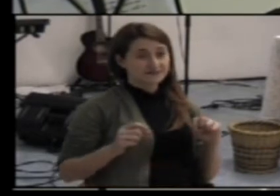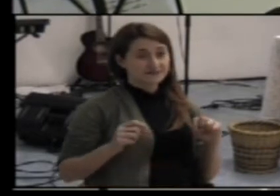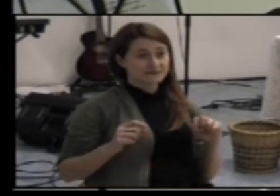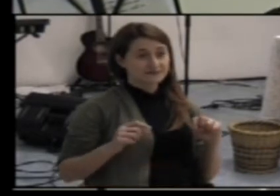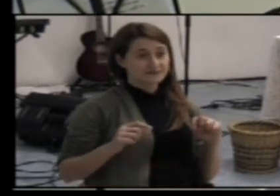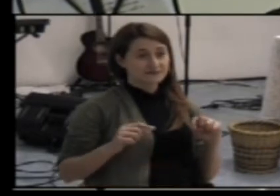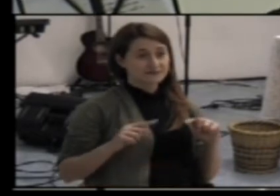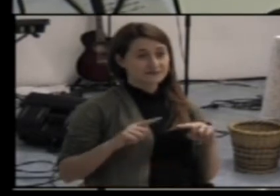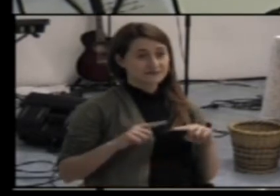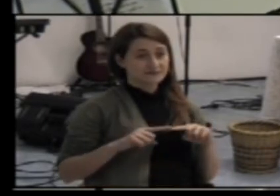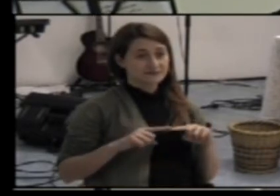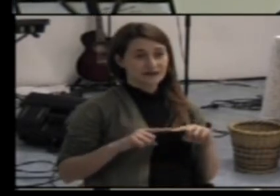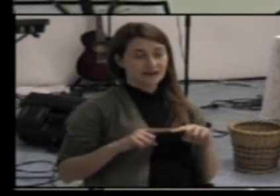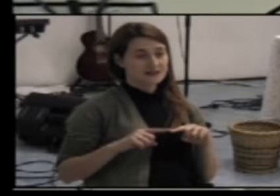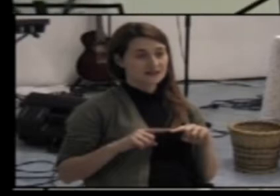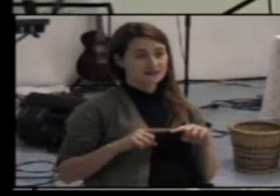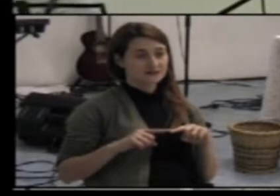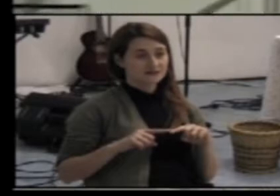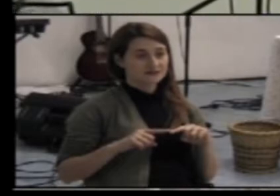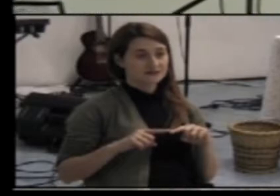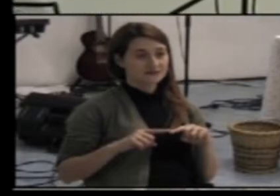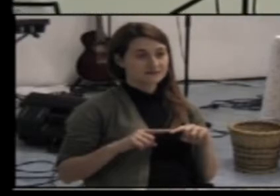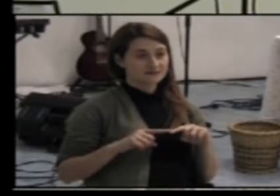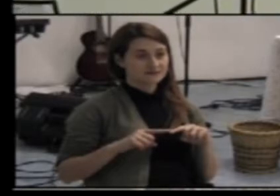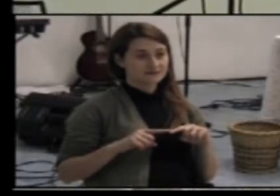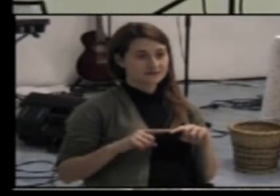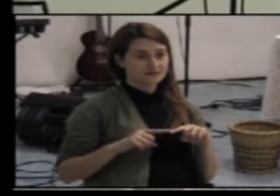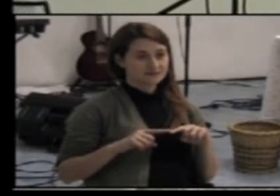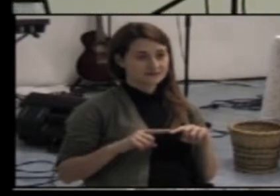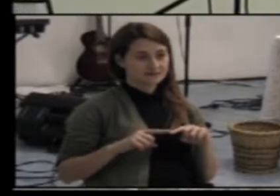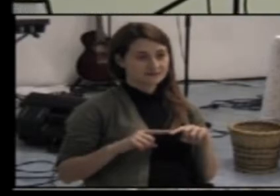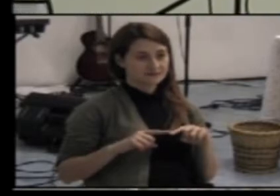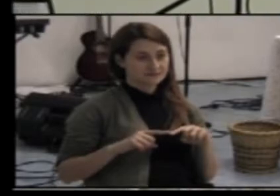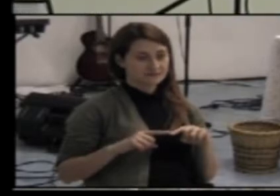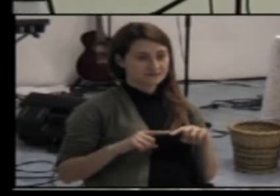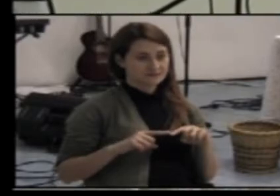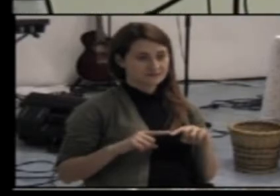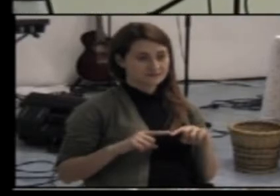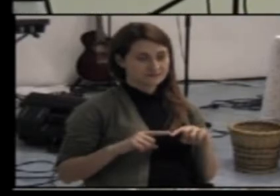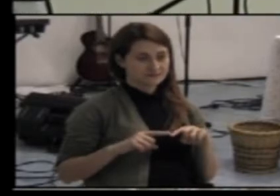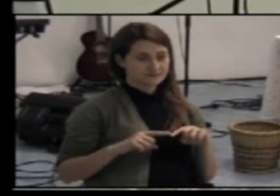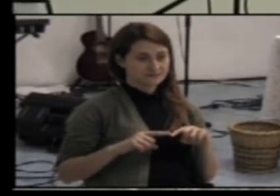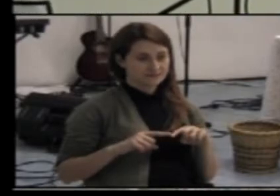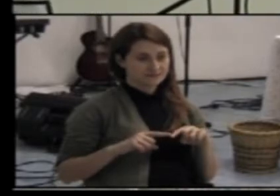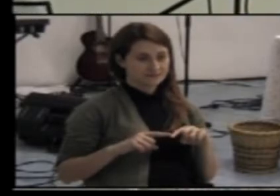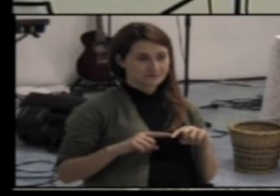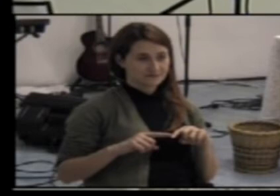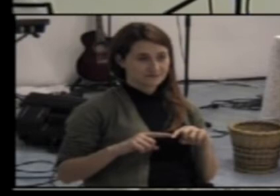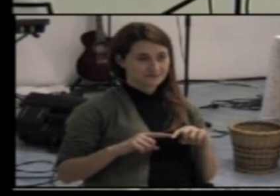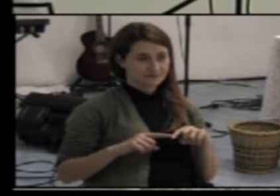nel capitolo 21, ed è la storia del Gabaoniti. Non so se voi ne avete mai sentito parlare. Ne avete mai sentito parlare?